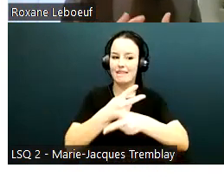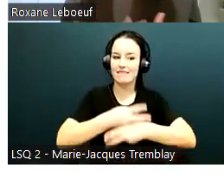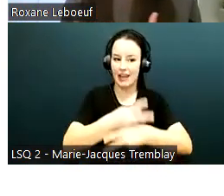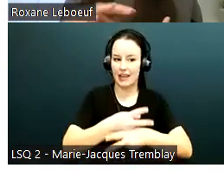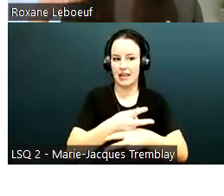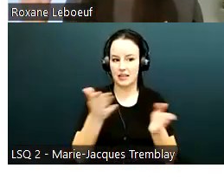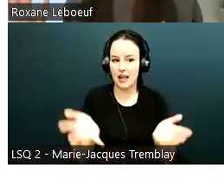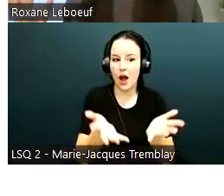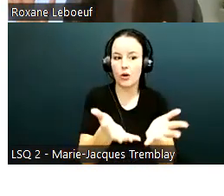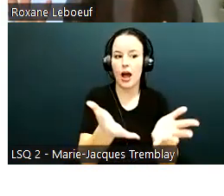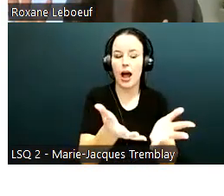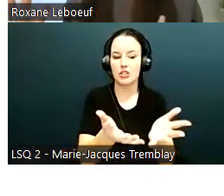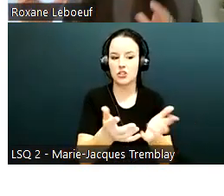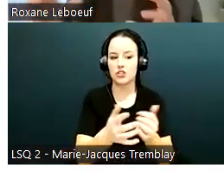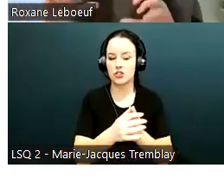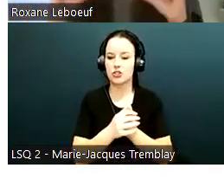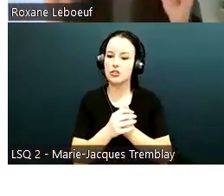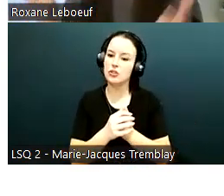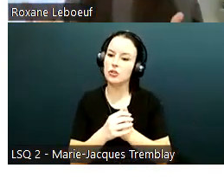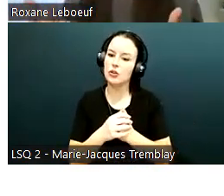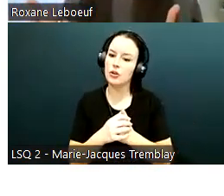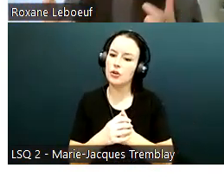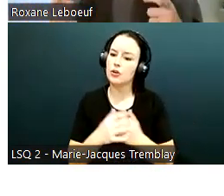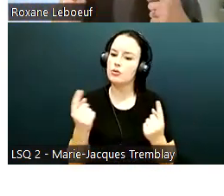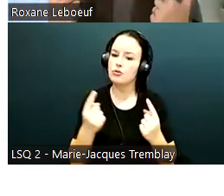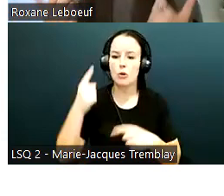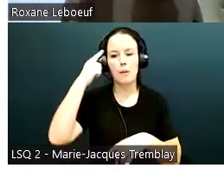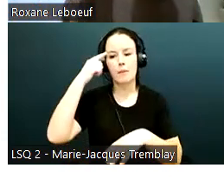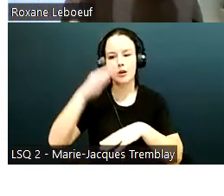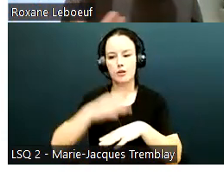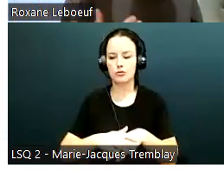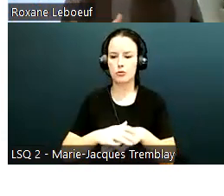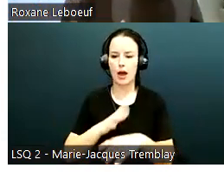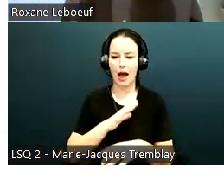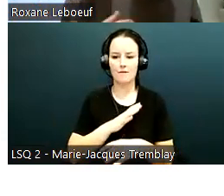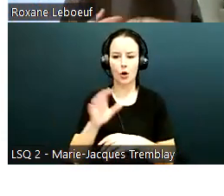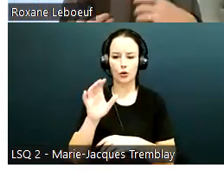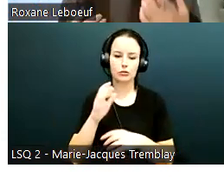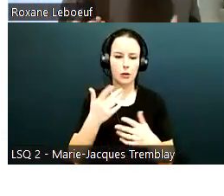entre les résidents, mais plus largement dans la résidence. Donc, toujours dans l'esprit de développer une culture de